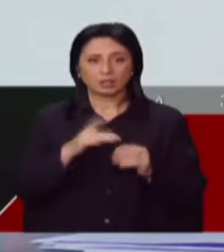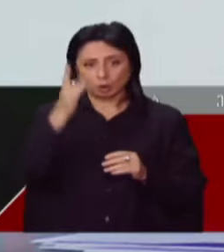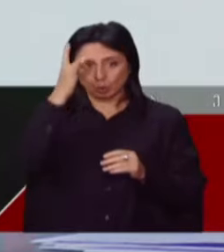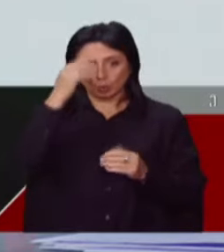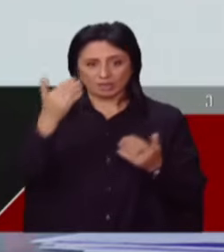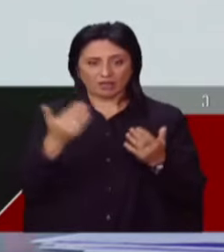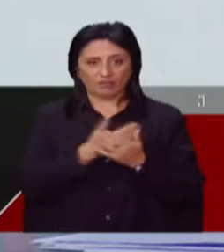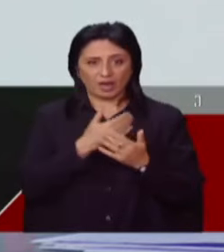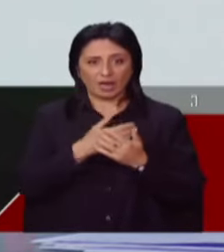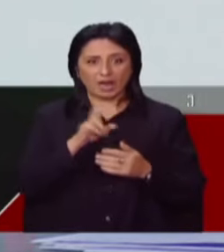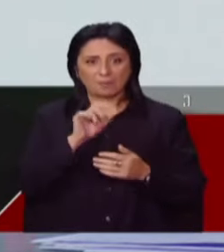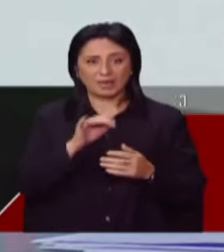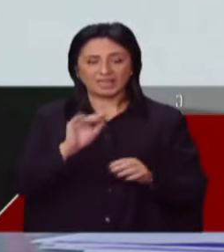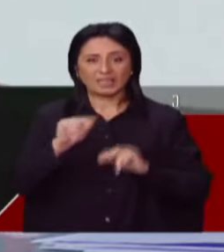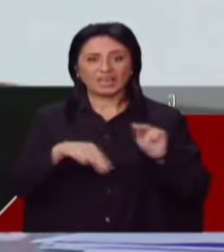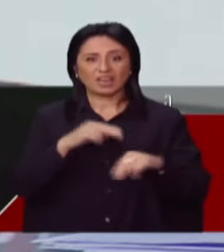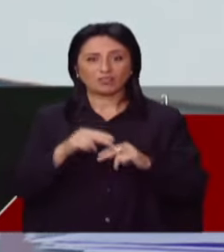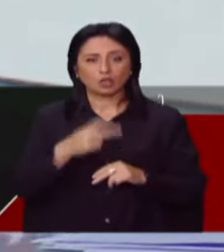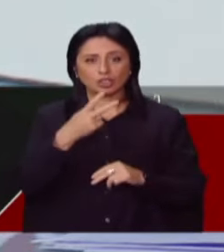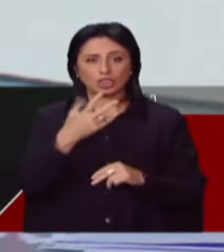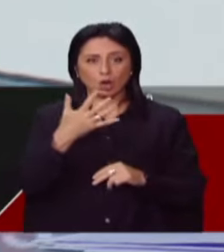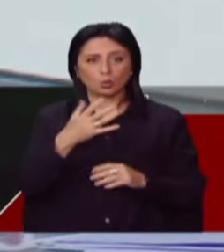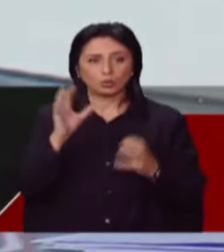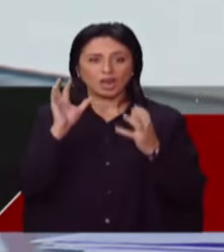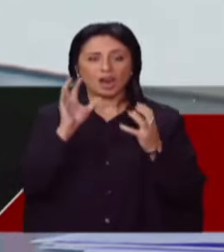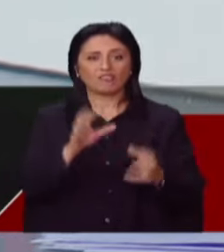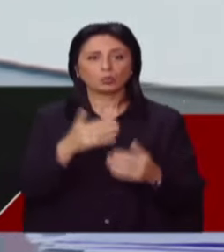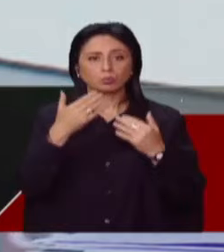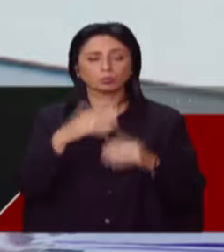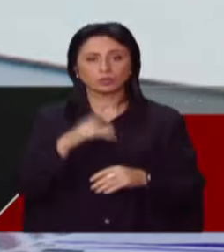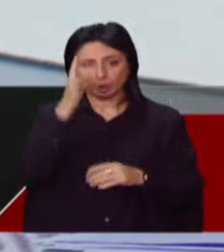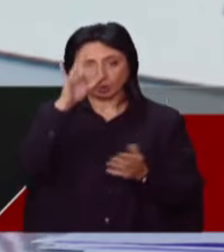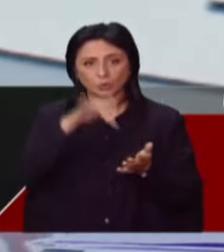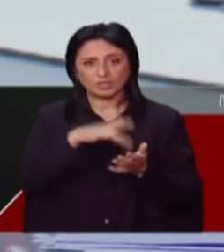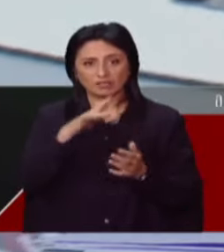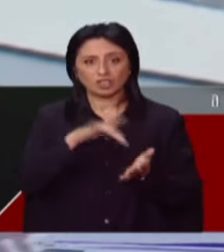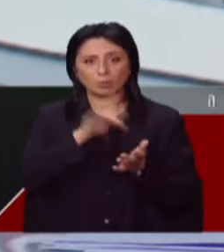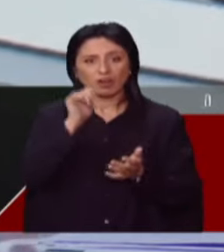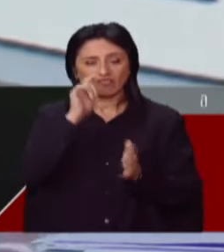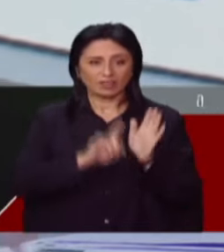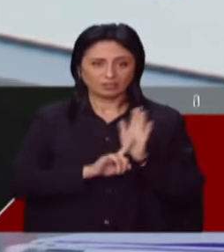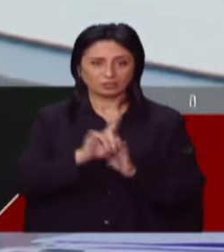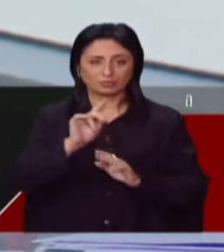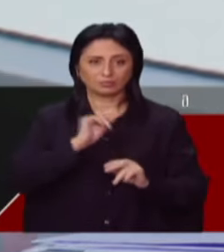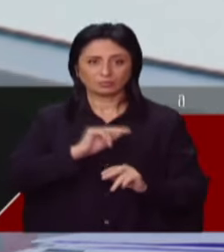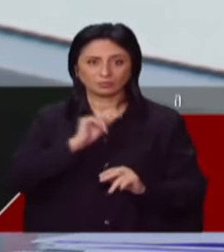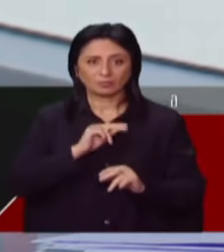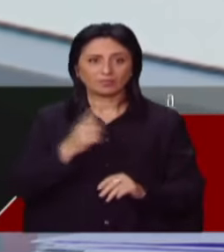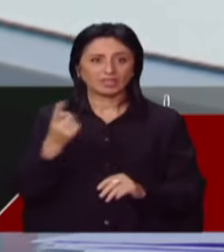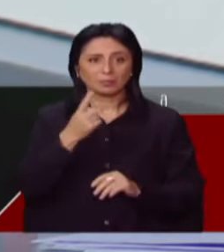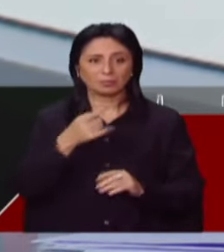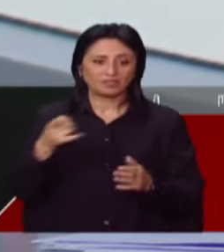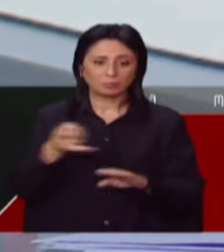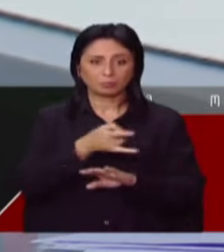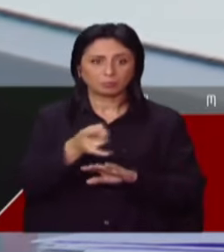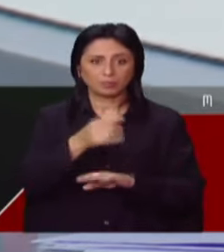რუსთავის ახალი ბრენდინგით გაფორმებული 25 ავტობუსი უკვე რუსთავშია და მოსახლეობა სხვალიდან მოემსახურება. პირველივე